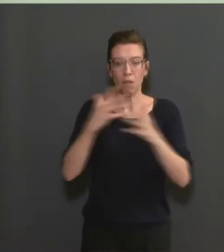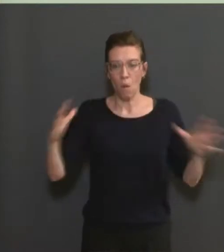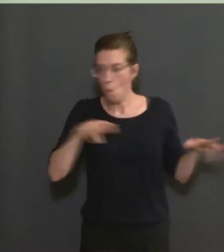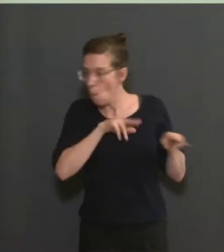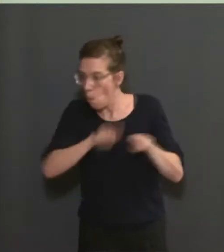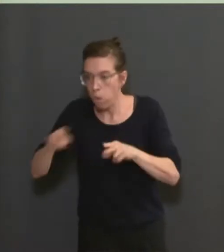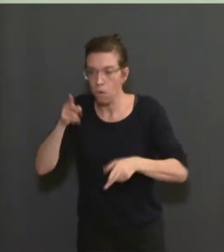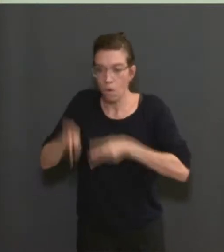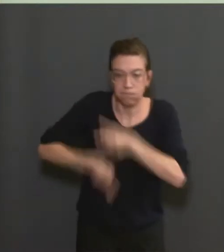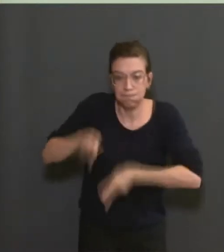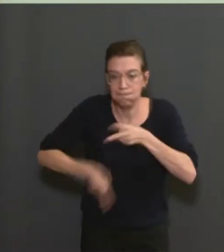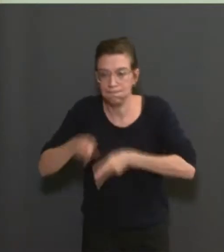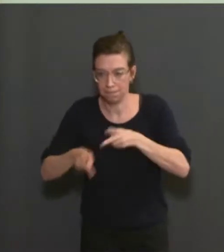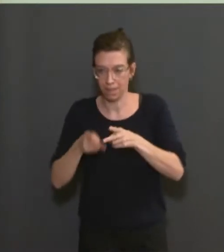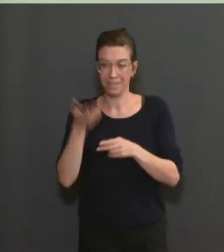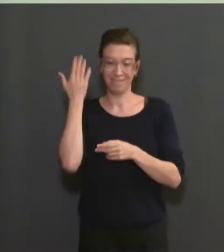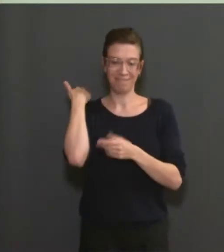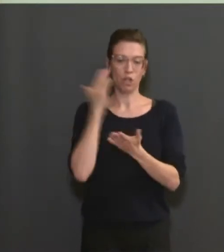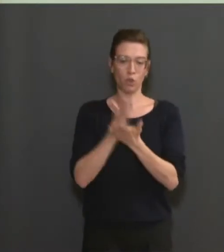patiënten.